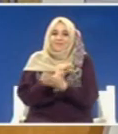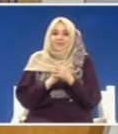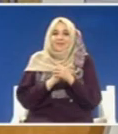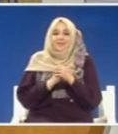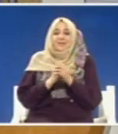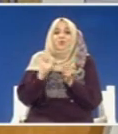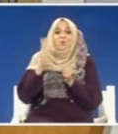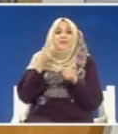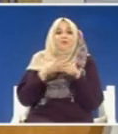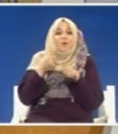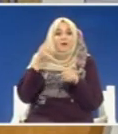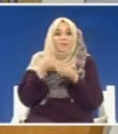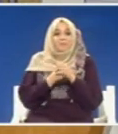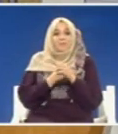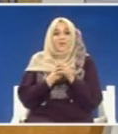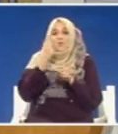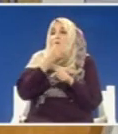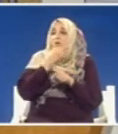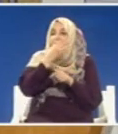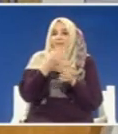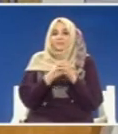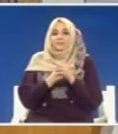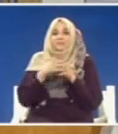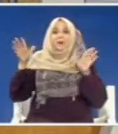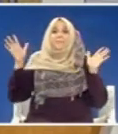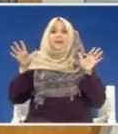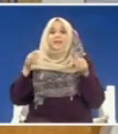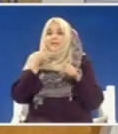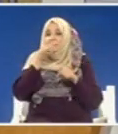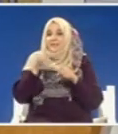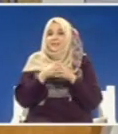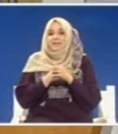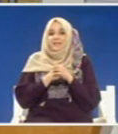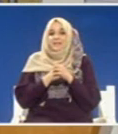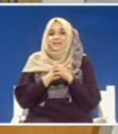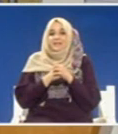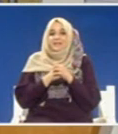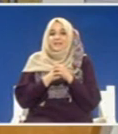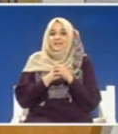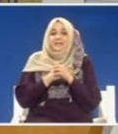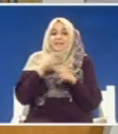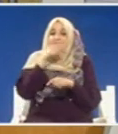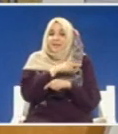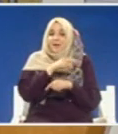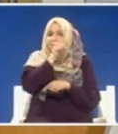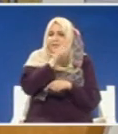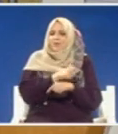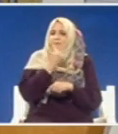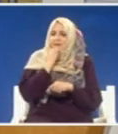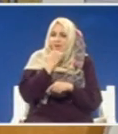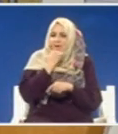المرة الثالثة يقول الله تعالى لملائكته عليهم الصلاة والسلام: هذا عبدي أذنب